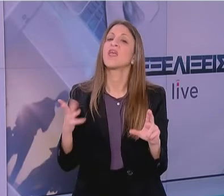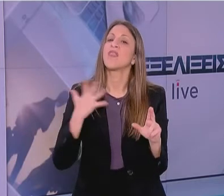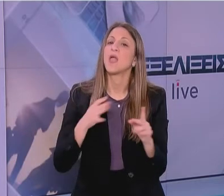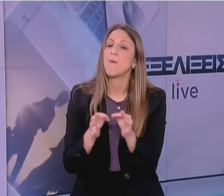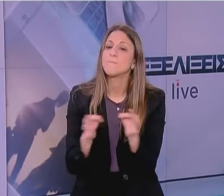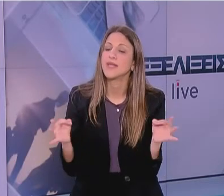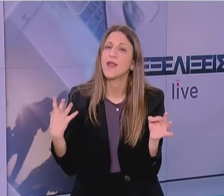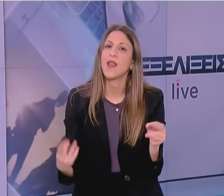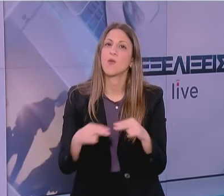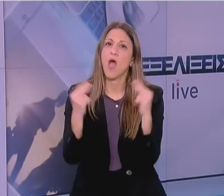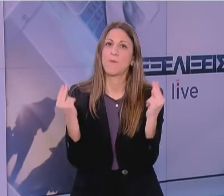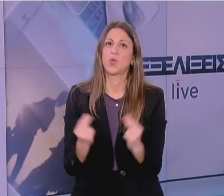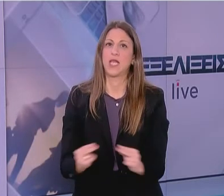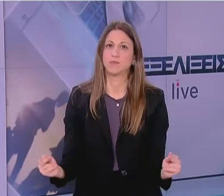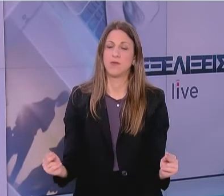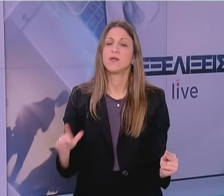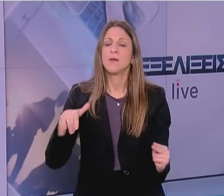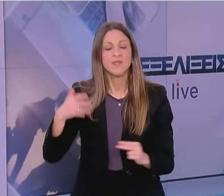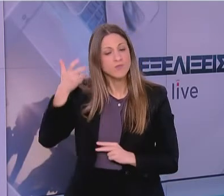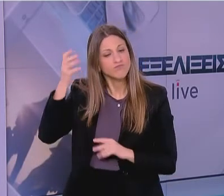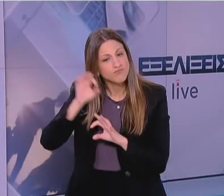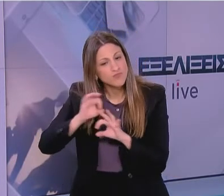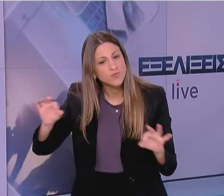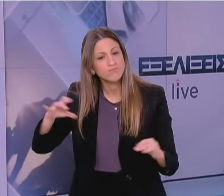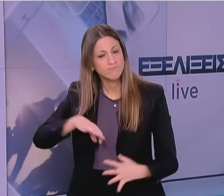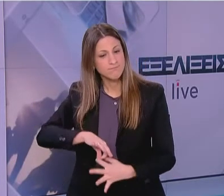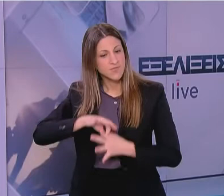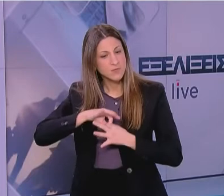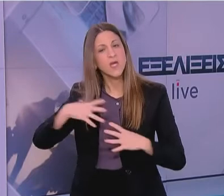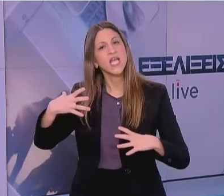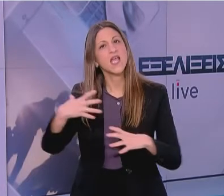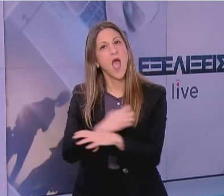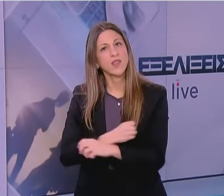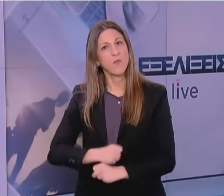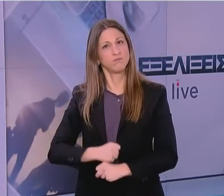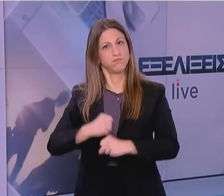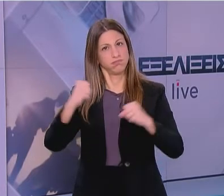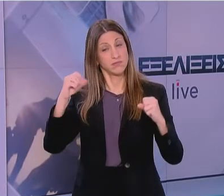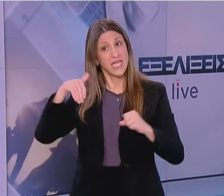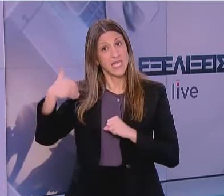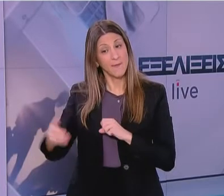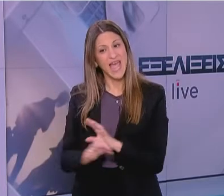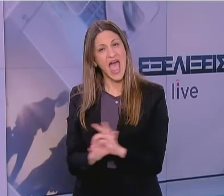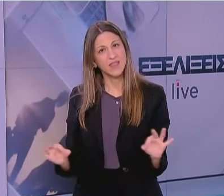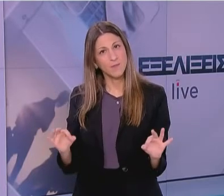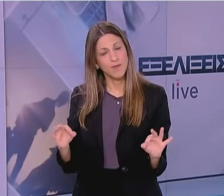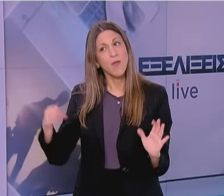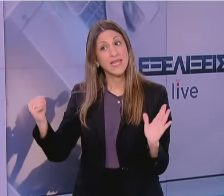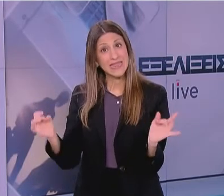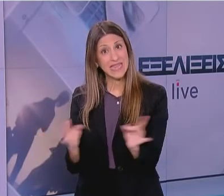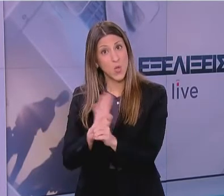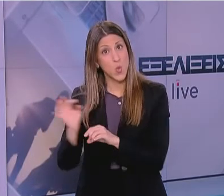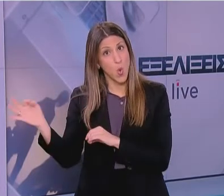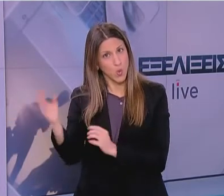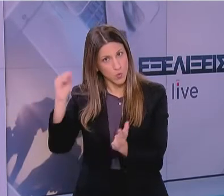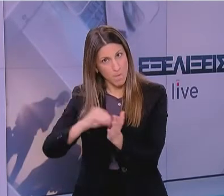τα μέτρα, να βγούμε πιο σοφοί από αυτή την περιπέτεια και πιο έτοιμοι για την αντιμετώπιση του ιού στο άμεσο μέλλον. Πρέπει όλοι να δείξουμε κουράγιο.